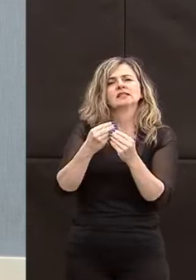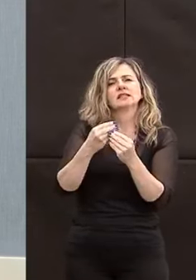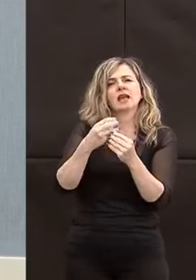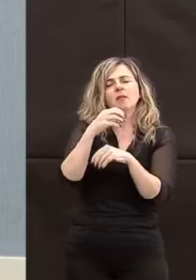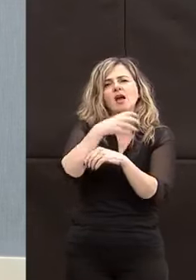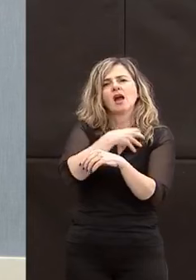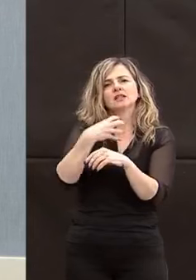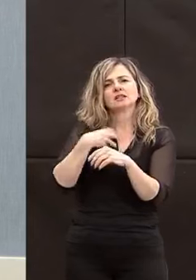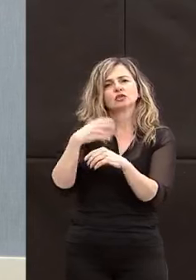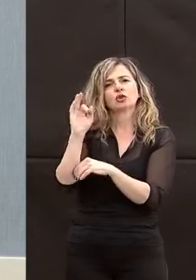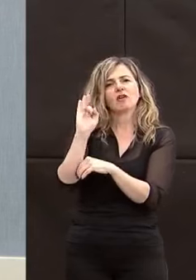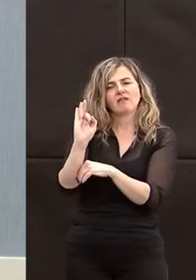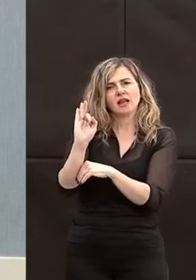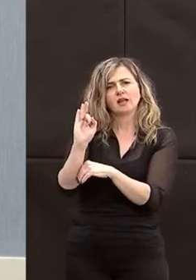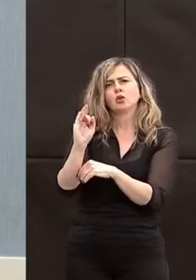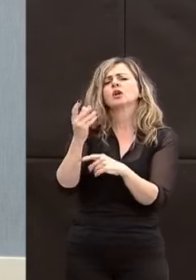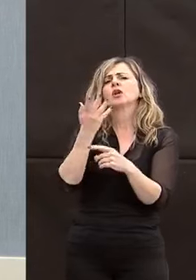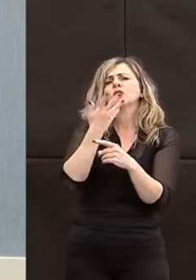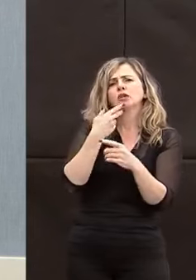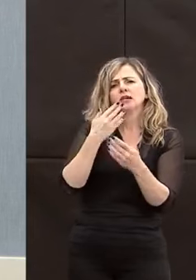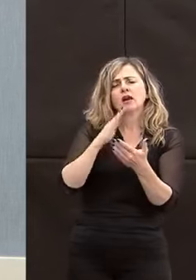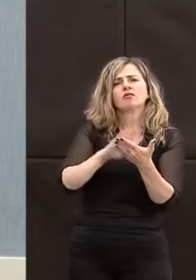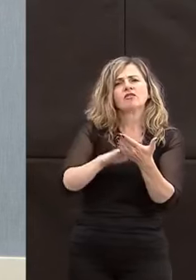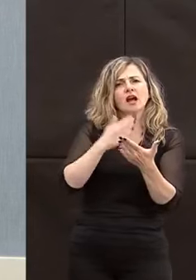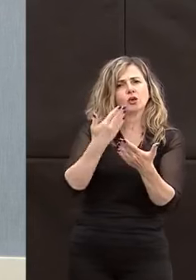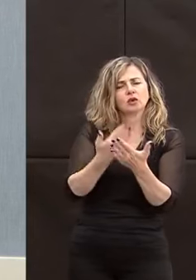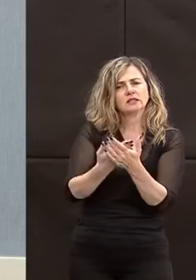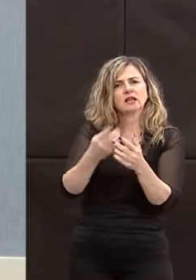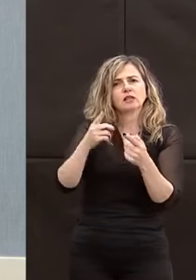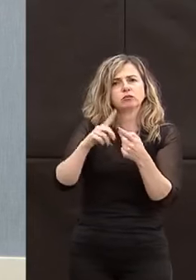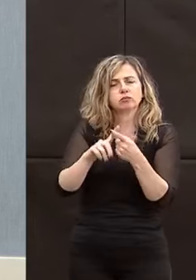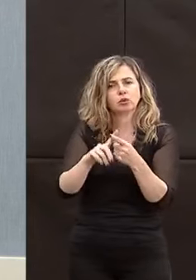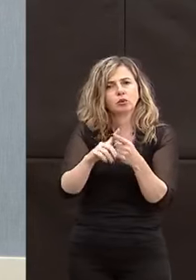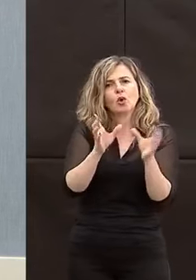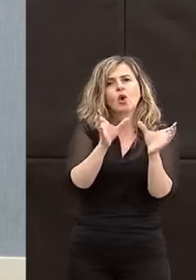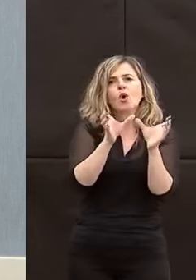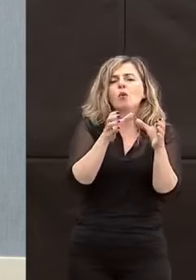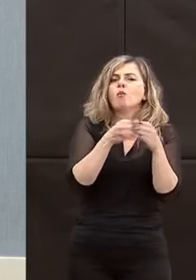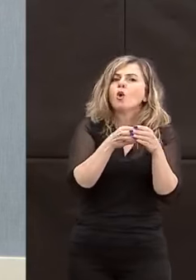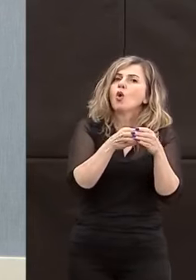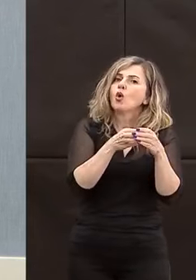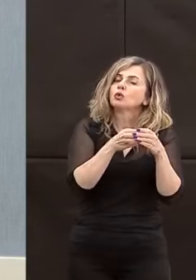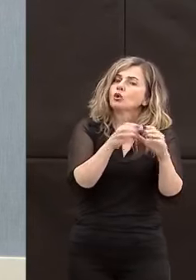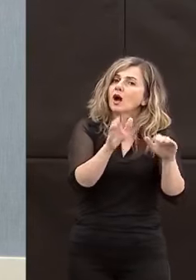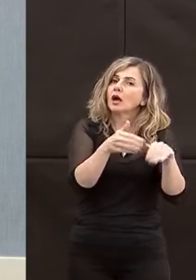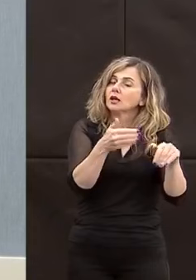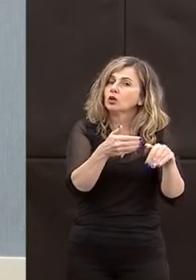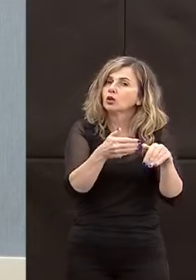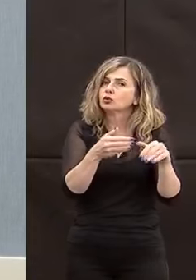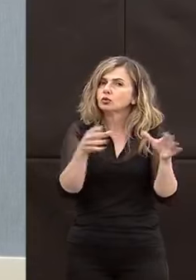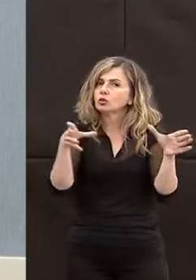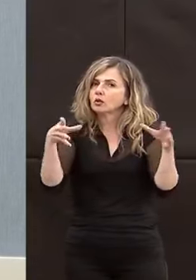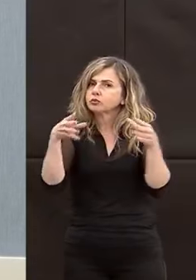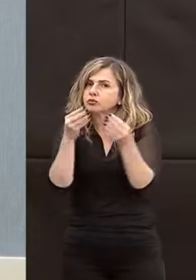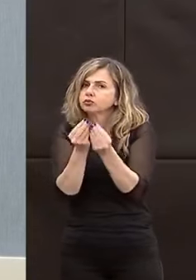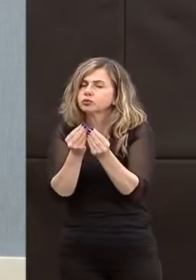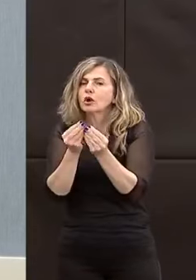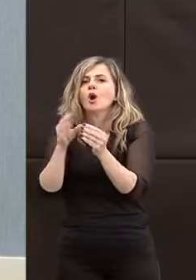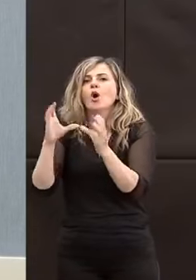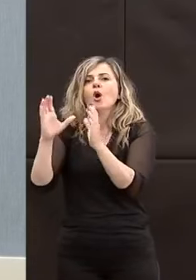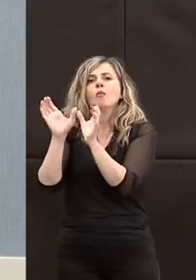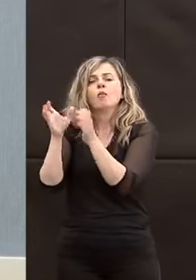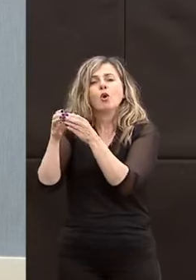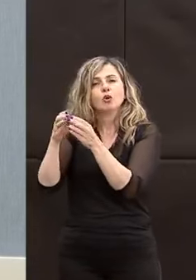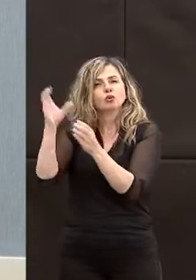ancora di più aumentare il connubio tra il mondo dell'agricoltura e il mondo del turismo infatti stiamo studiando una